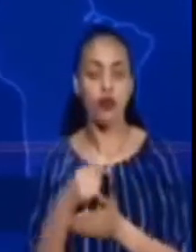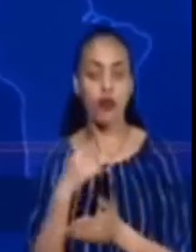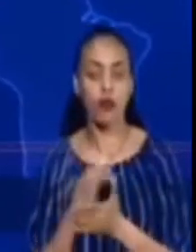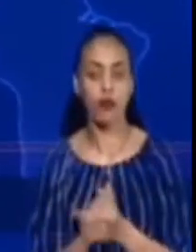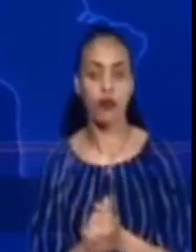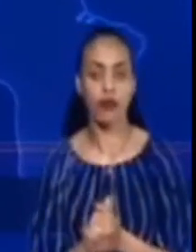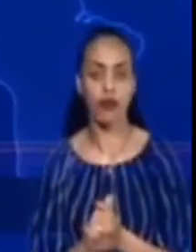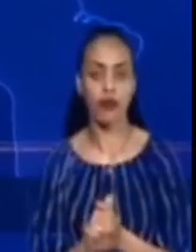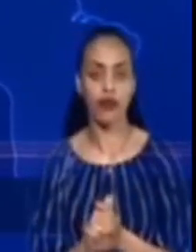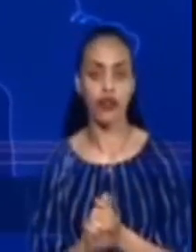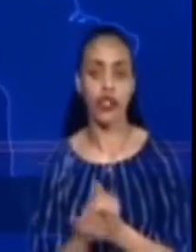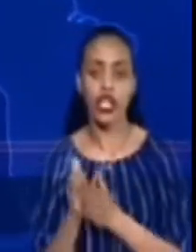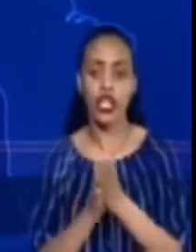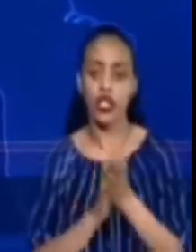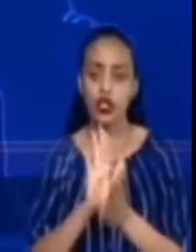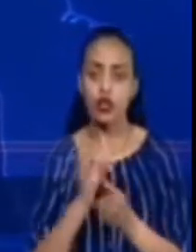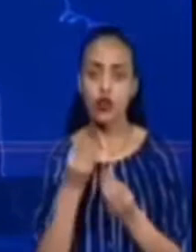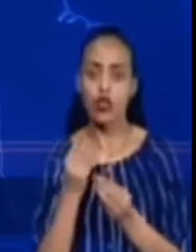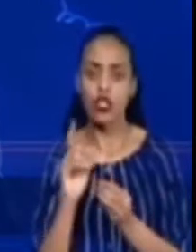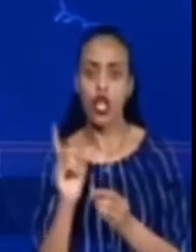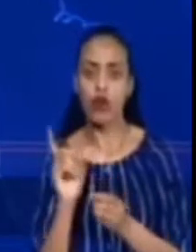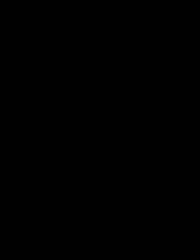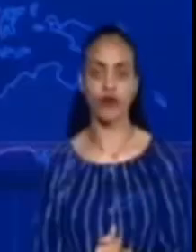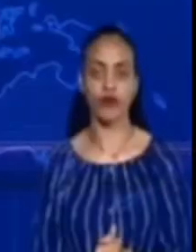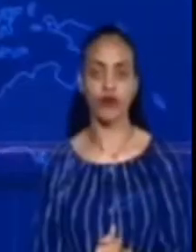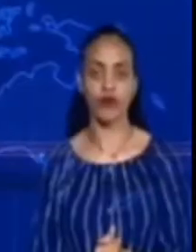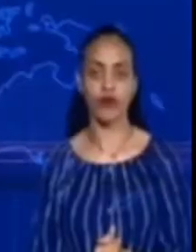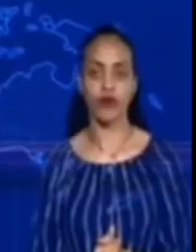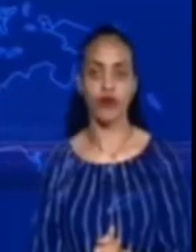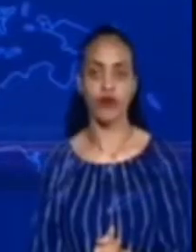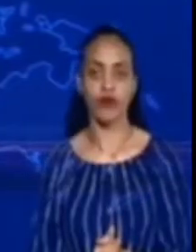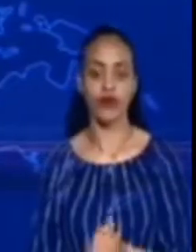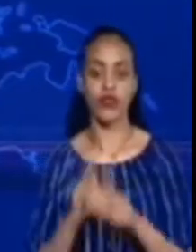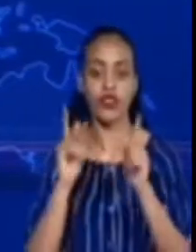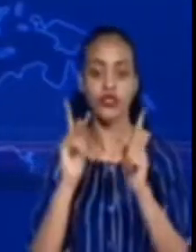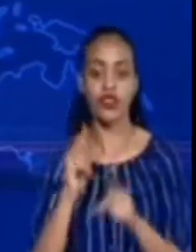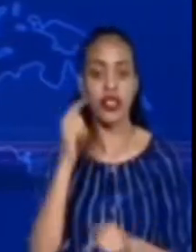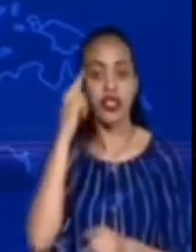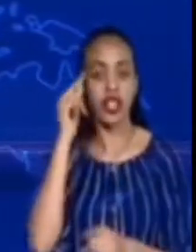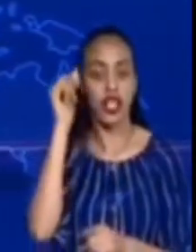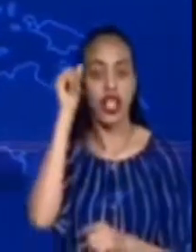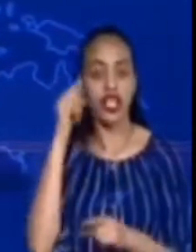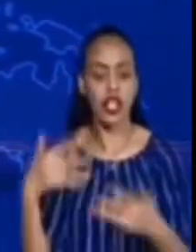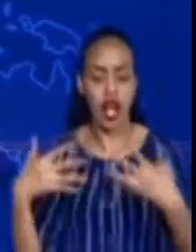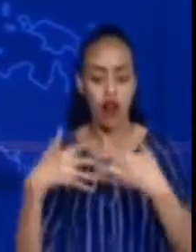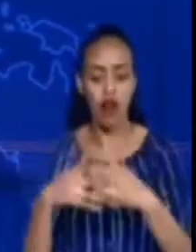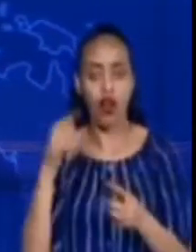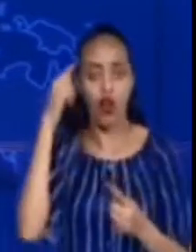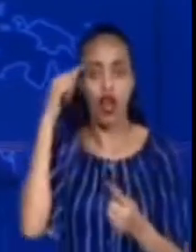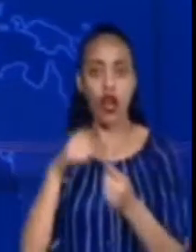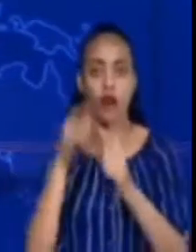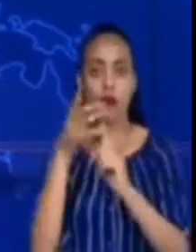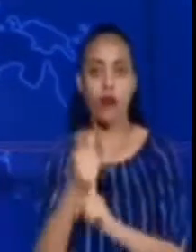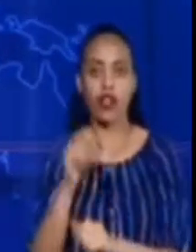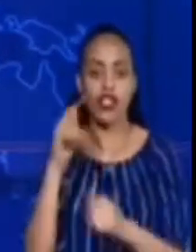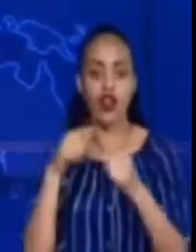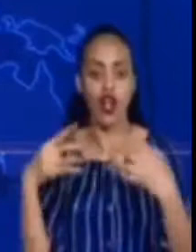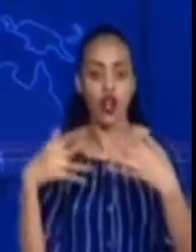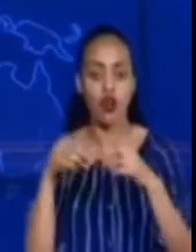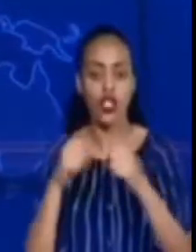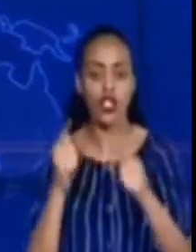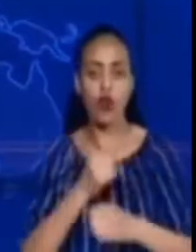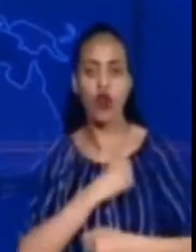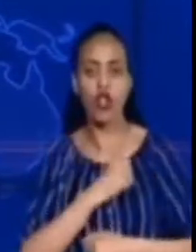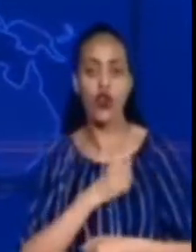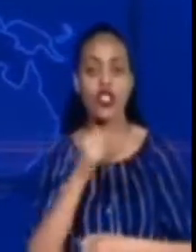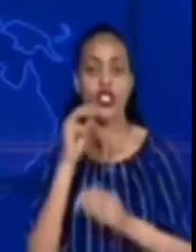ተለያዩ ነገሮች ከማንም በላይ የሚናገረው ቁርአን ነው ከተናገሩ ኡስታዞቻችን ይሄንን ይናገራሉ